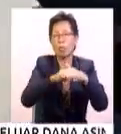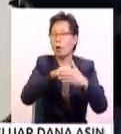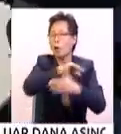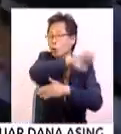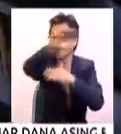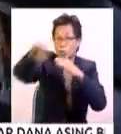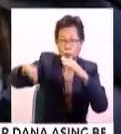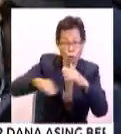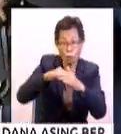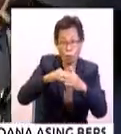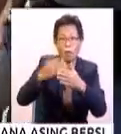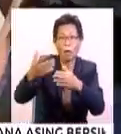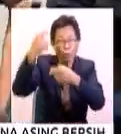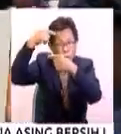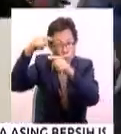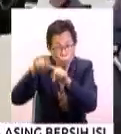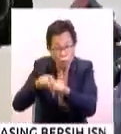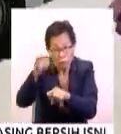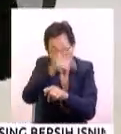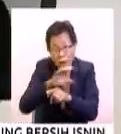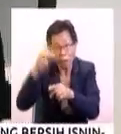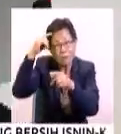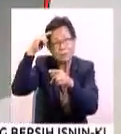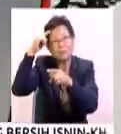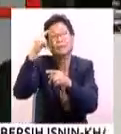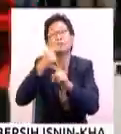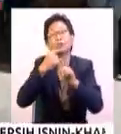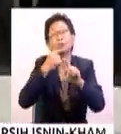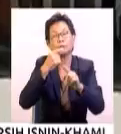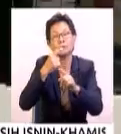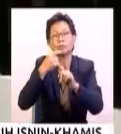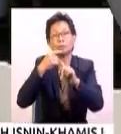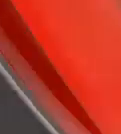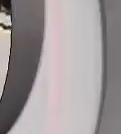mencari jawapan kepada punca keganasan.